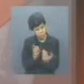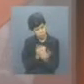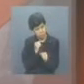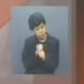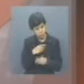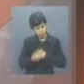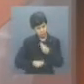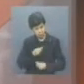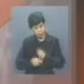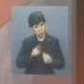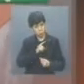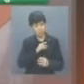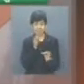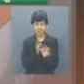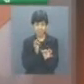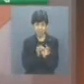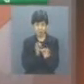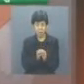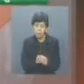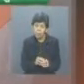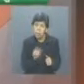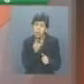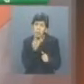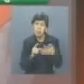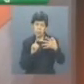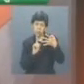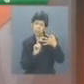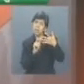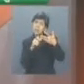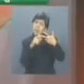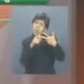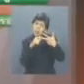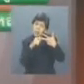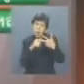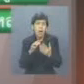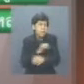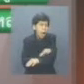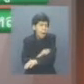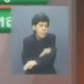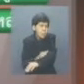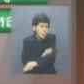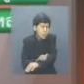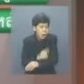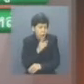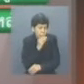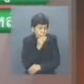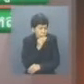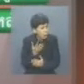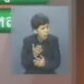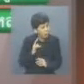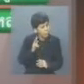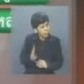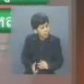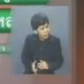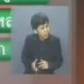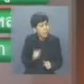ให้บริษัทหรือธนาคารซาเบาที่แปลว่าสบู่และคำอื่นๆในชีวิตประจำวันออกเสียงตามสำเนียงโปรตุเกสในงาน